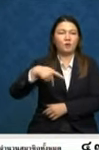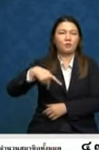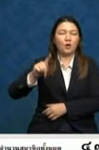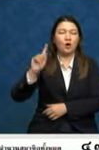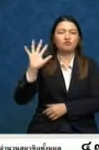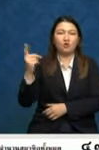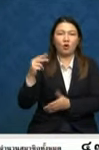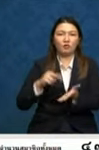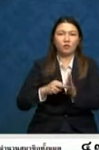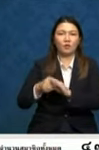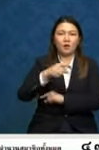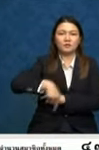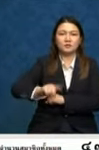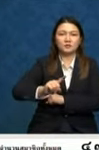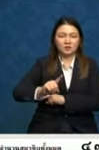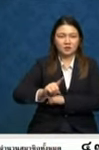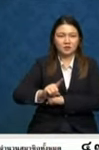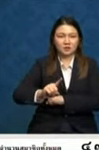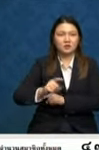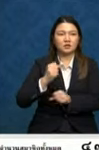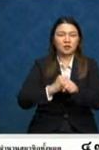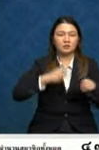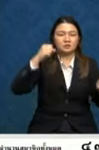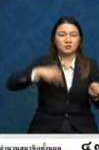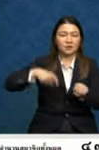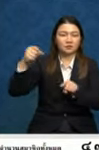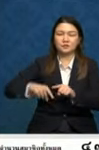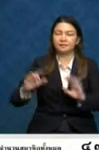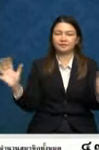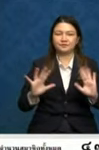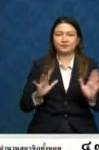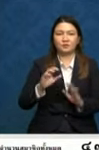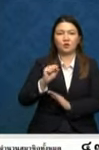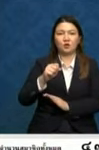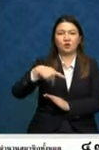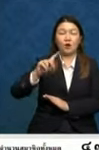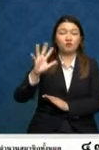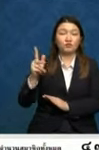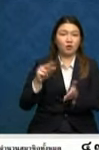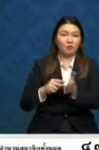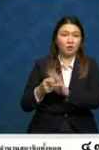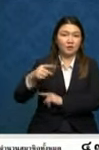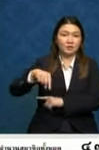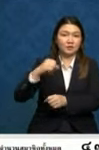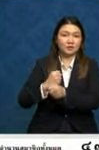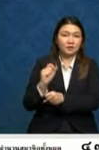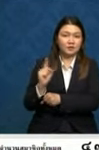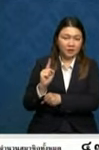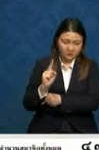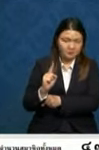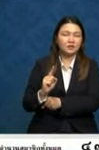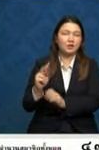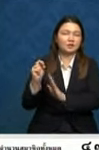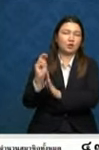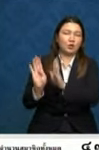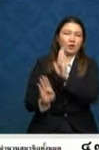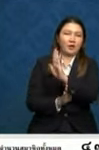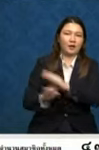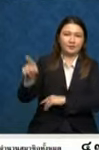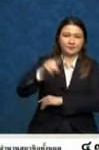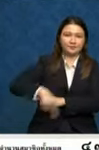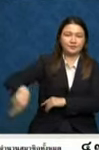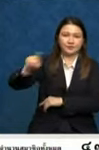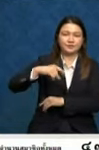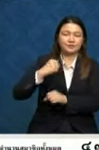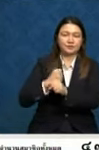าตินั้นจะเห็นว่าไม่มีความซ้ำซ้อนครับเพราะว่าสภาความมั่นคงแห่งชาติเนี่ยเป็นหน่วยงานในระดับนโยบายจะดูในเรื่อง